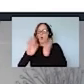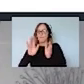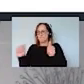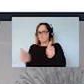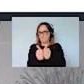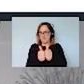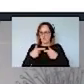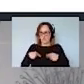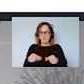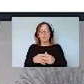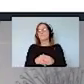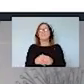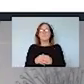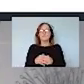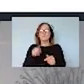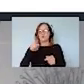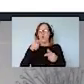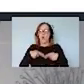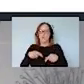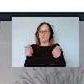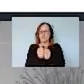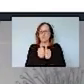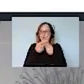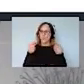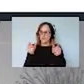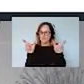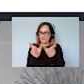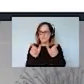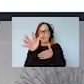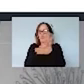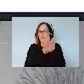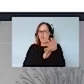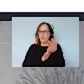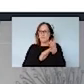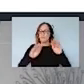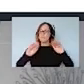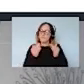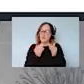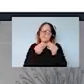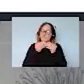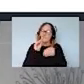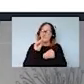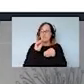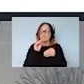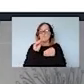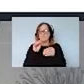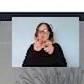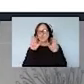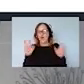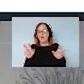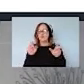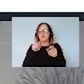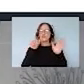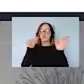mentora. Jest on dosyć krótki, myśmy starali się streścić jak najwięcej w jak najkrótszym czasie, więc jest to